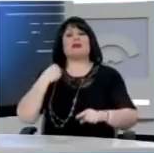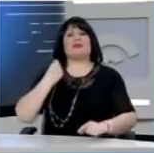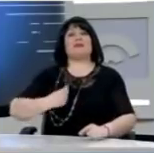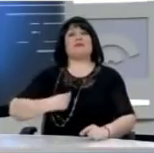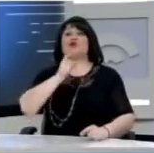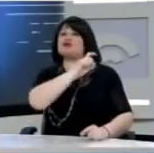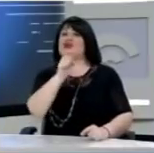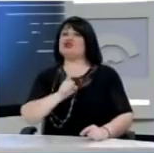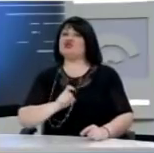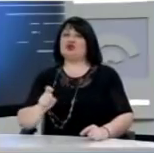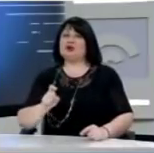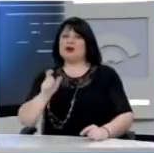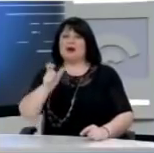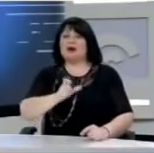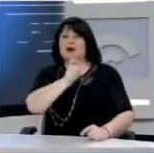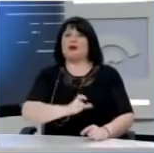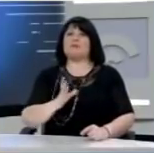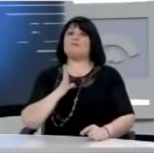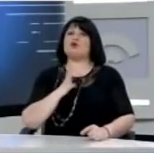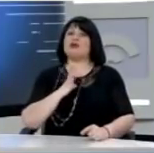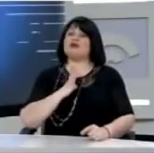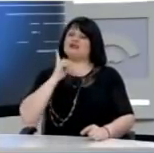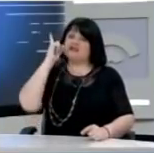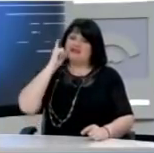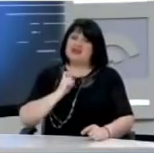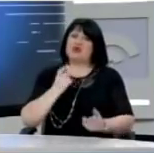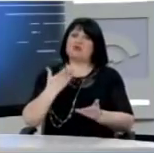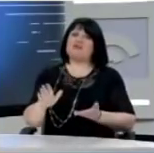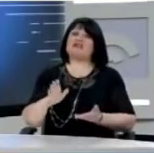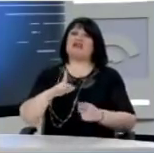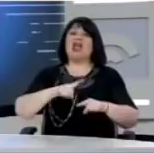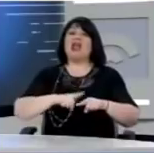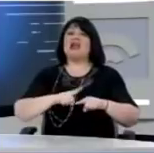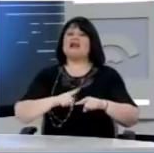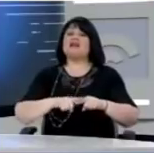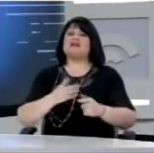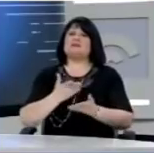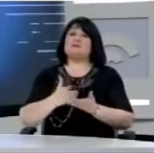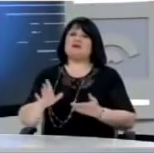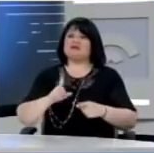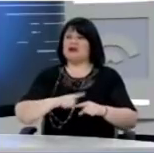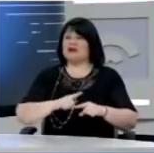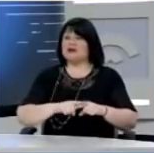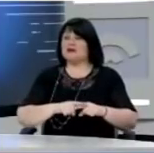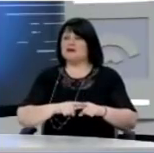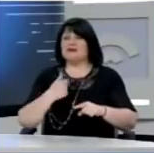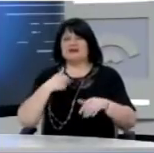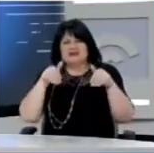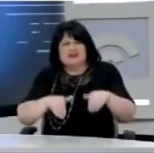ζωή. Οι πολίτες έχουν άποψη για τον πατέρα σας. Οι μισοί Έλληνες, οι μισοί, εγώ δεν έχω